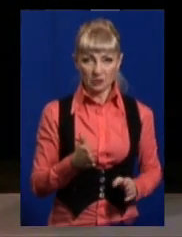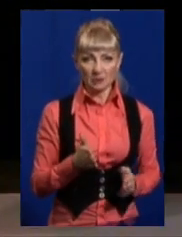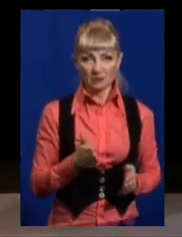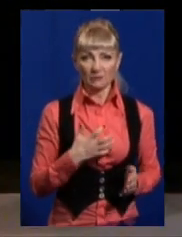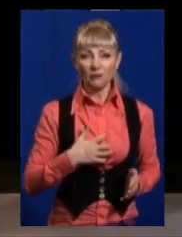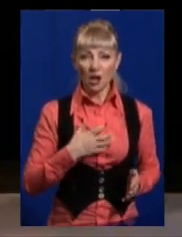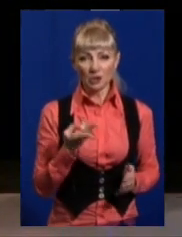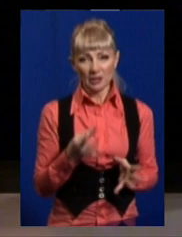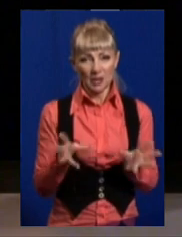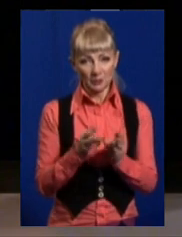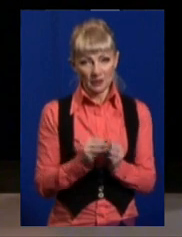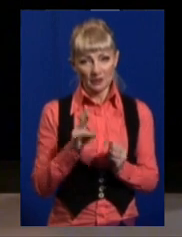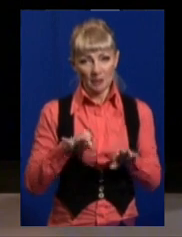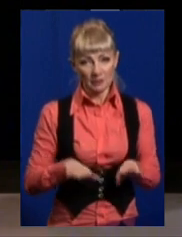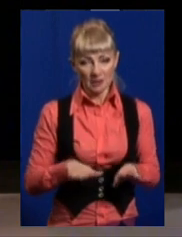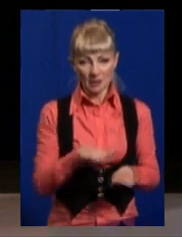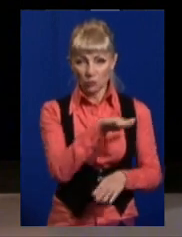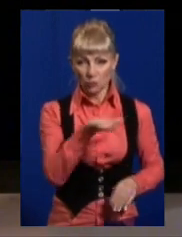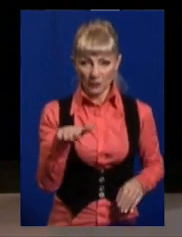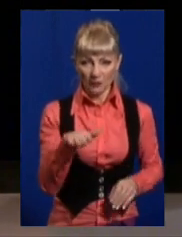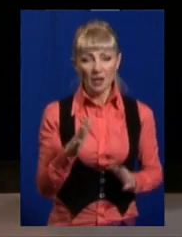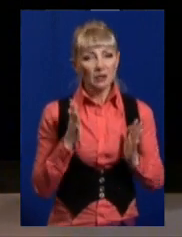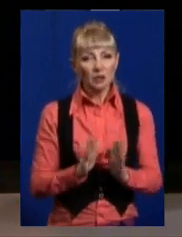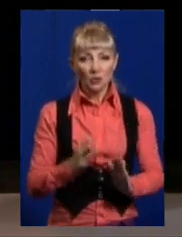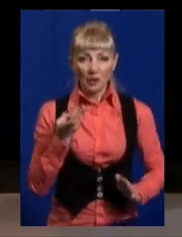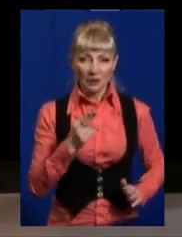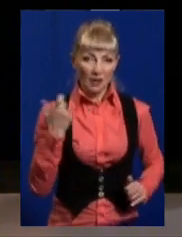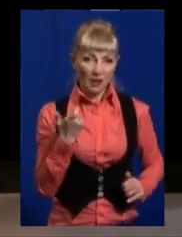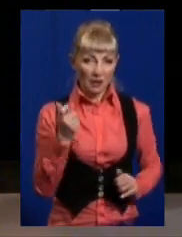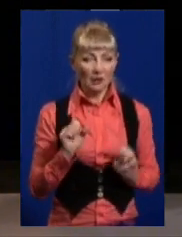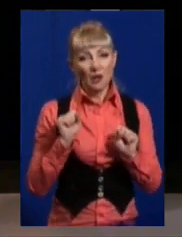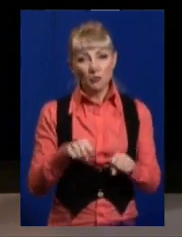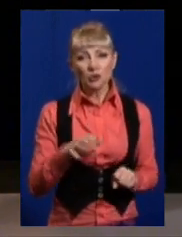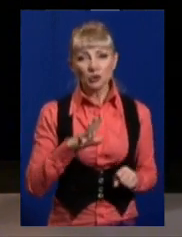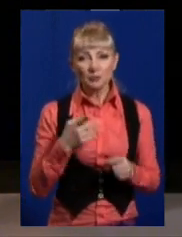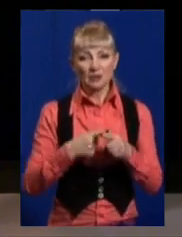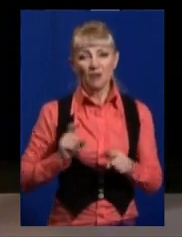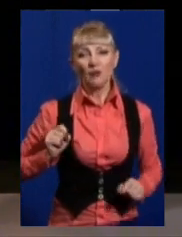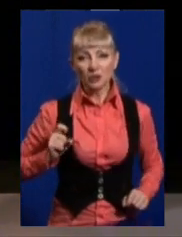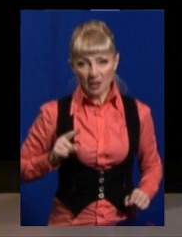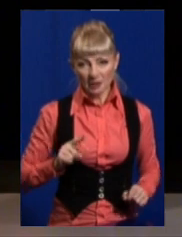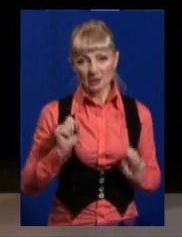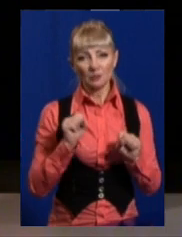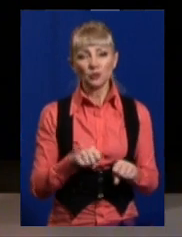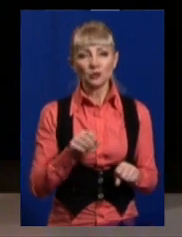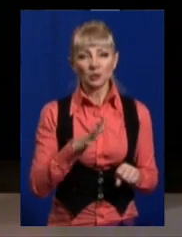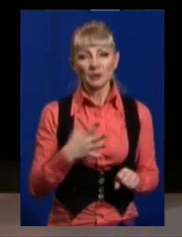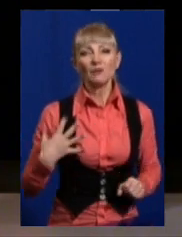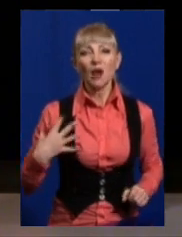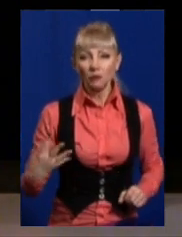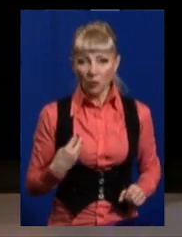для об'єднання на місцевому рівні. Не лише для Харкова, так само може відбуватися в Одесі, так само може відбуватися у